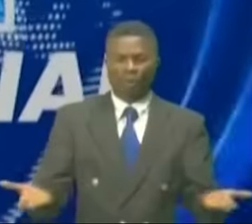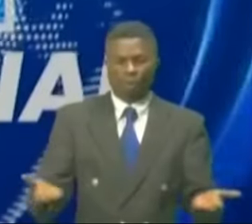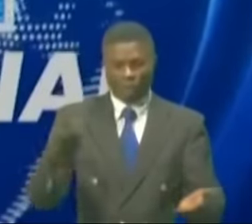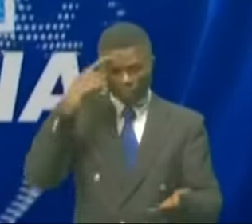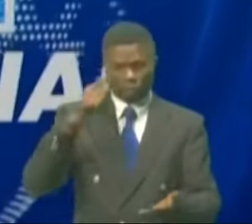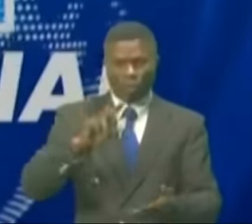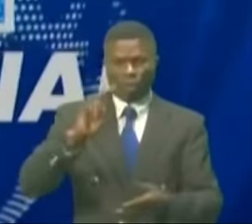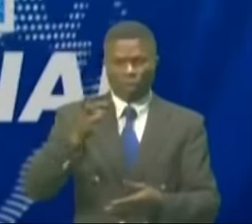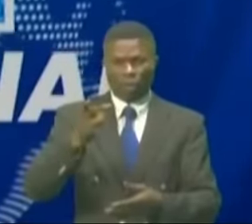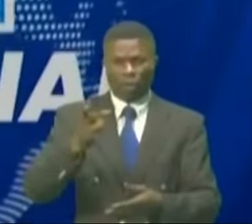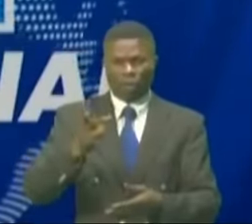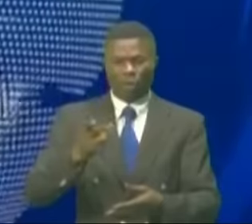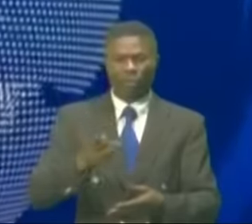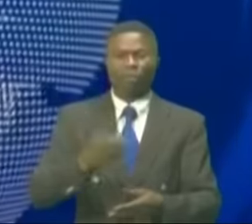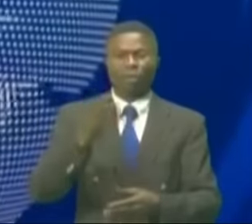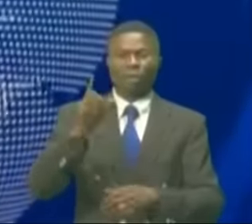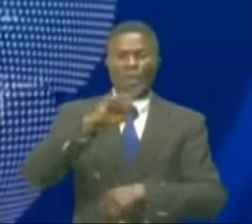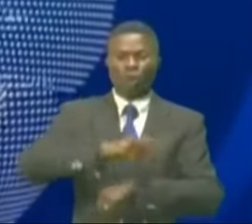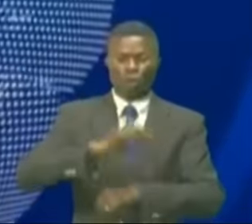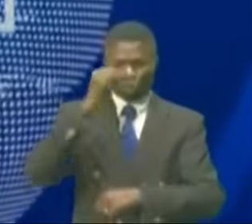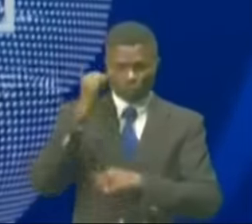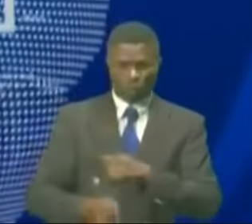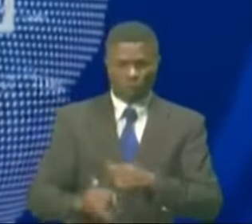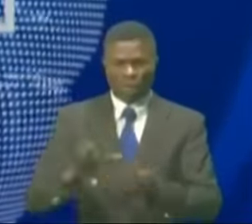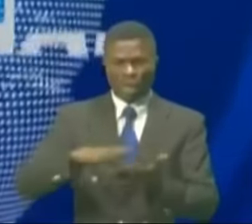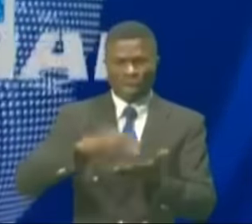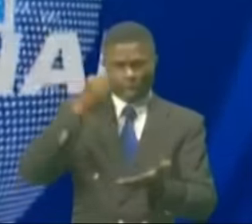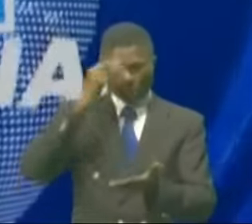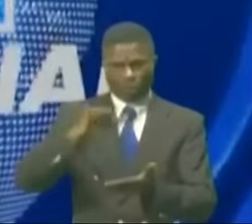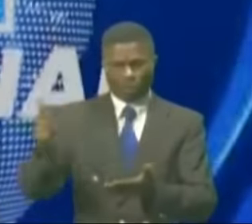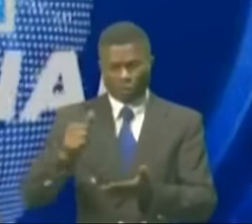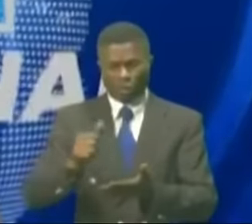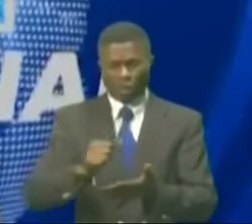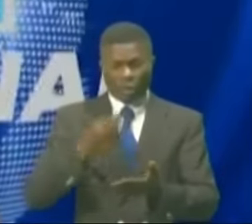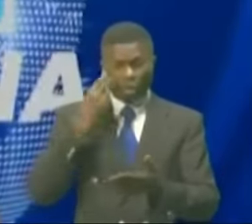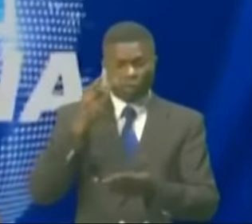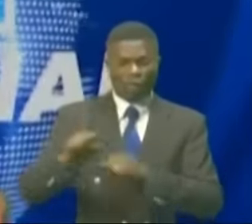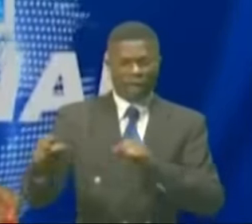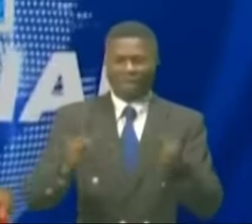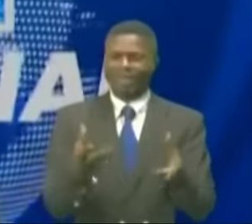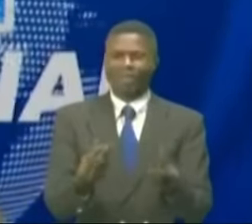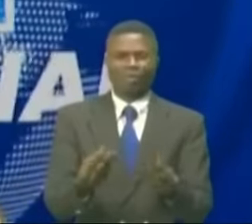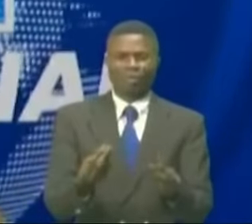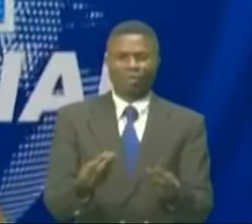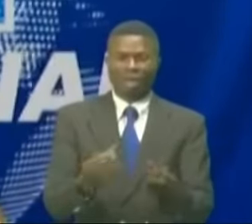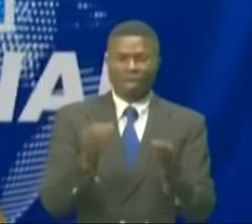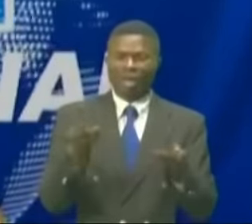cette deuxième et dernière journée, certains élèves ont trouvé l'épreuve facile, mais